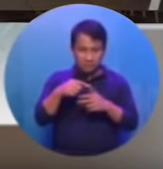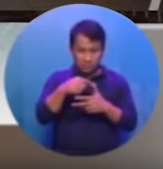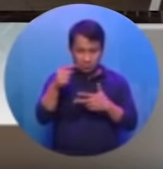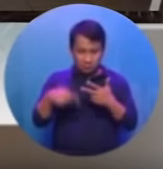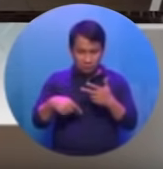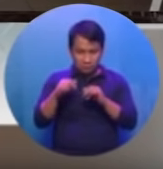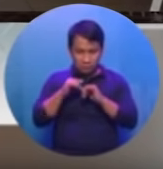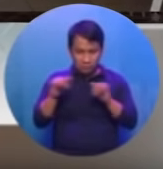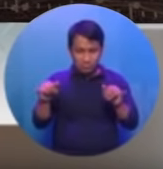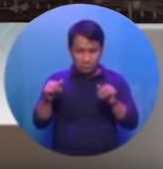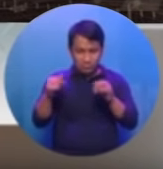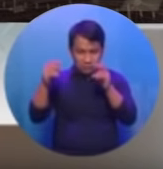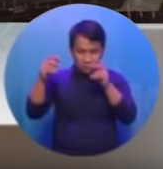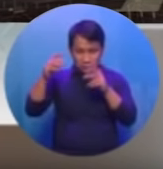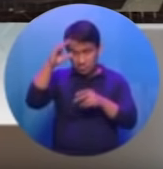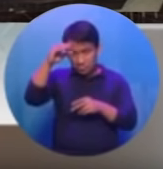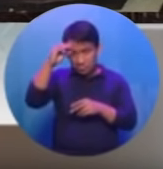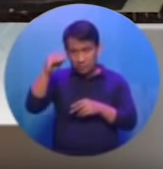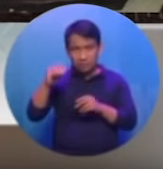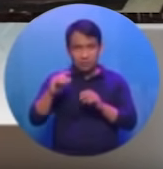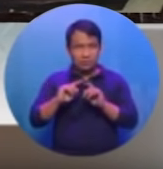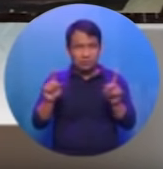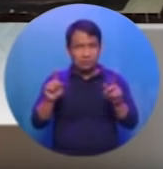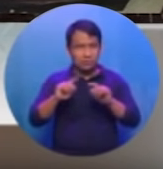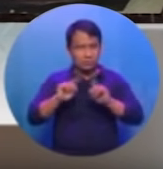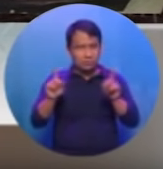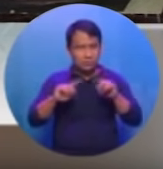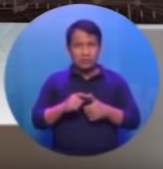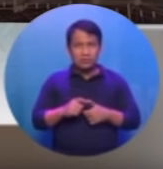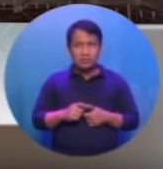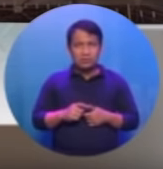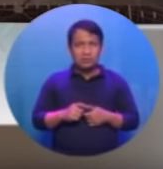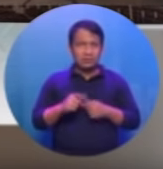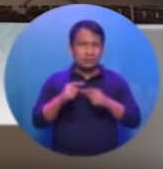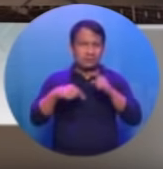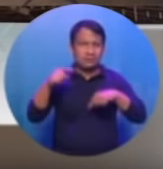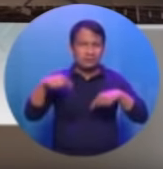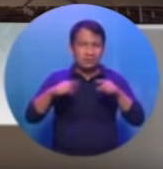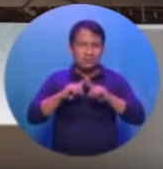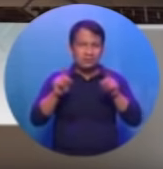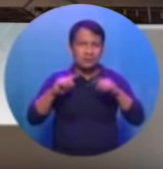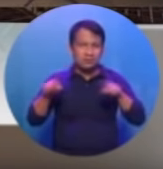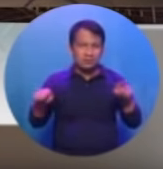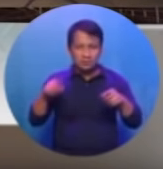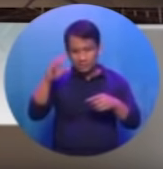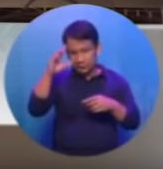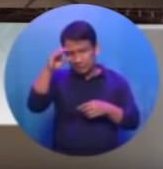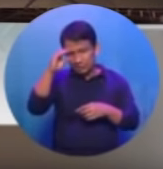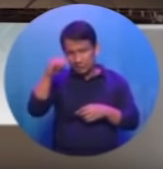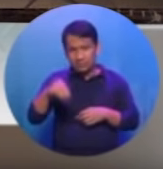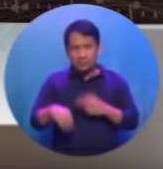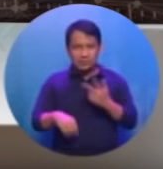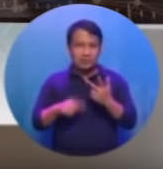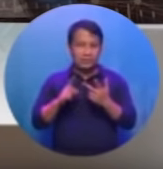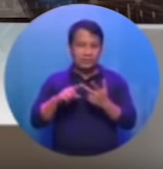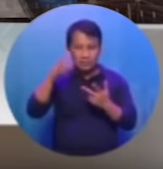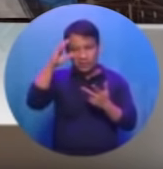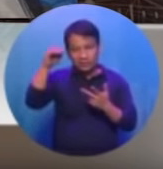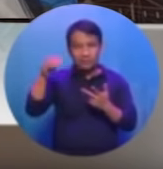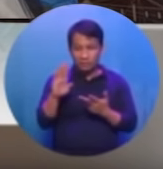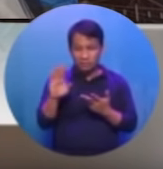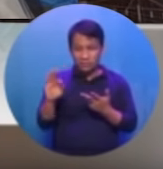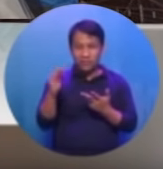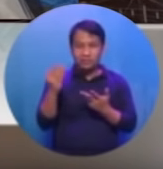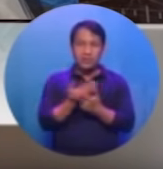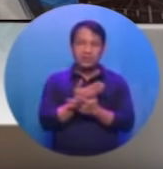With the same guy? Ito pa rin yung lalaki yung paulit-ulit or paiba-ibang lalaki? Paiba-ibang lalaki po, sir. Pangatlong lalaki niya na po yan,